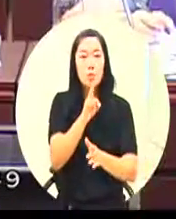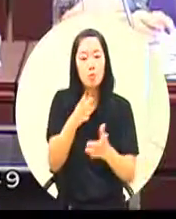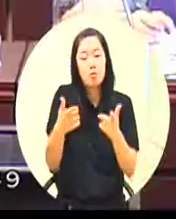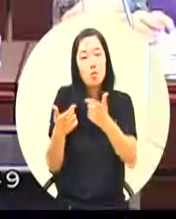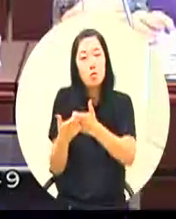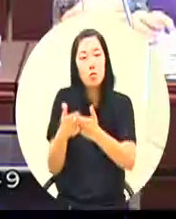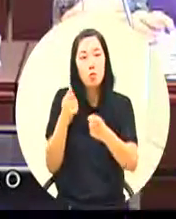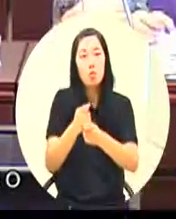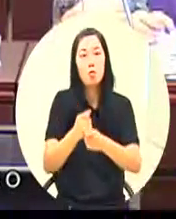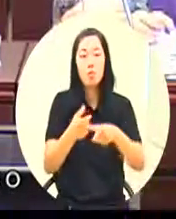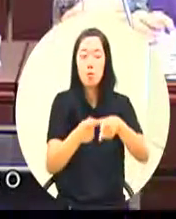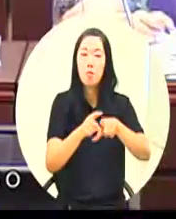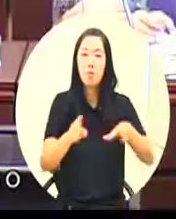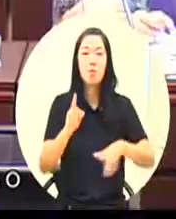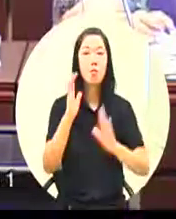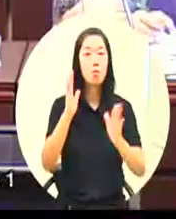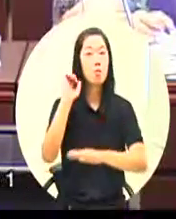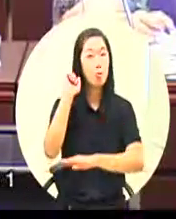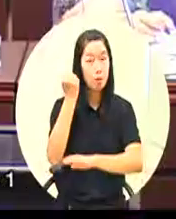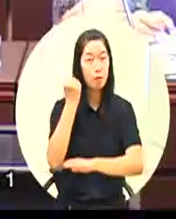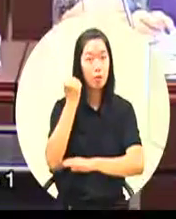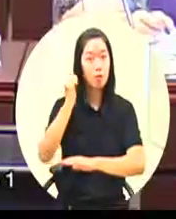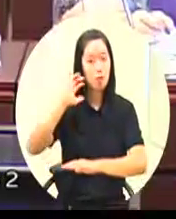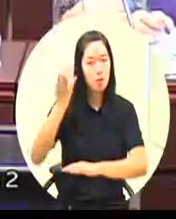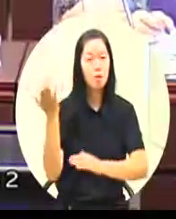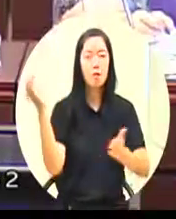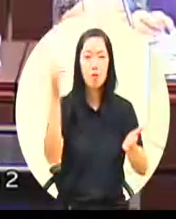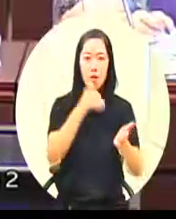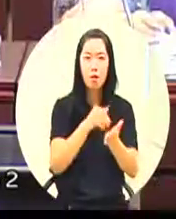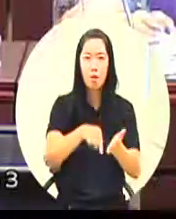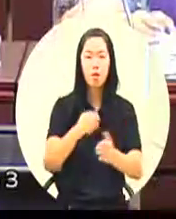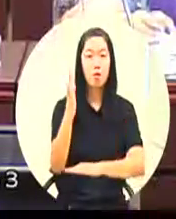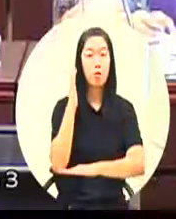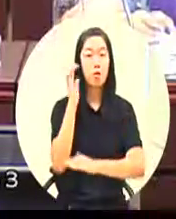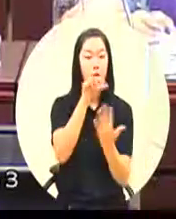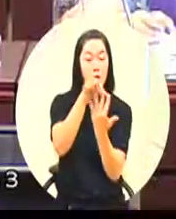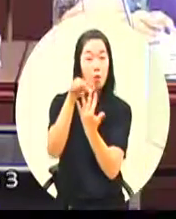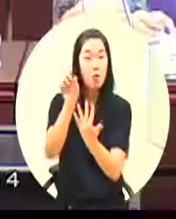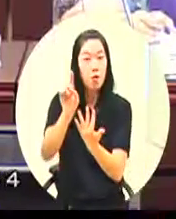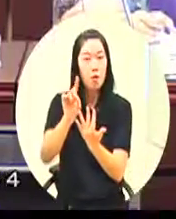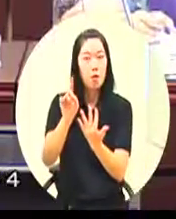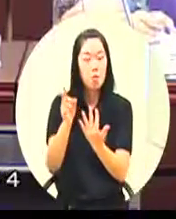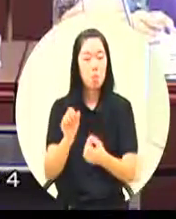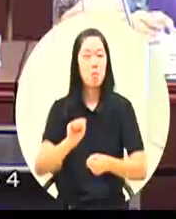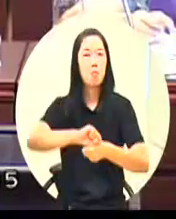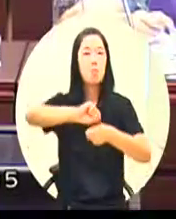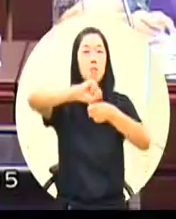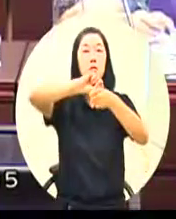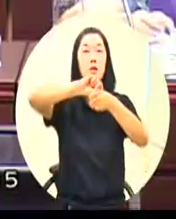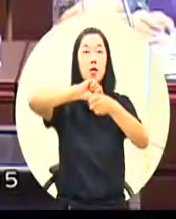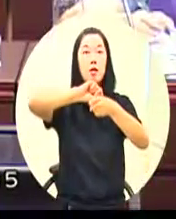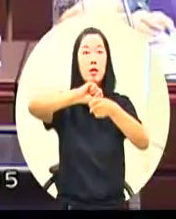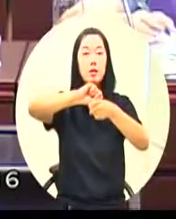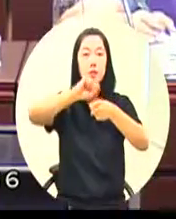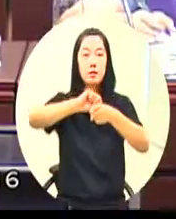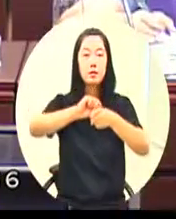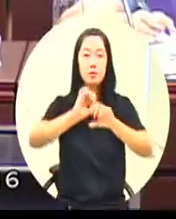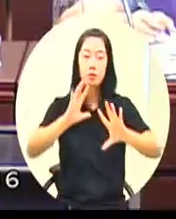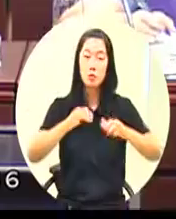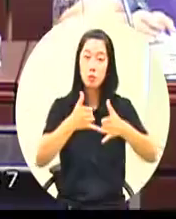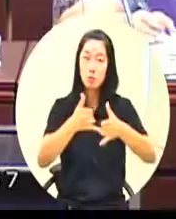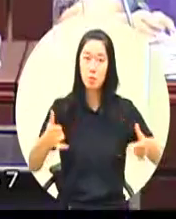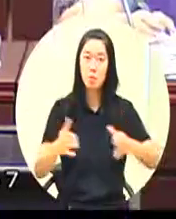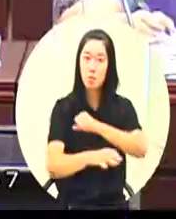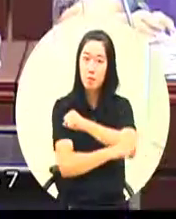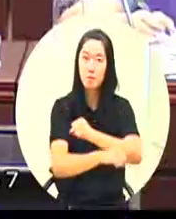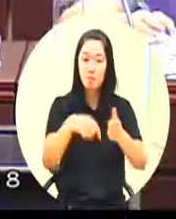符合公平正义原则， 往下延伸。但是最后这个政府选择的是往上延伸的十二年，叫做国民基本教育，所以